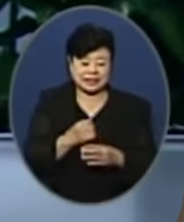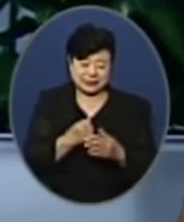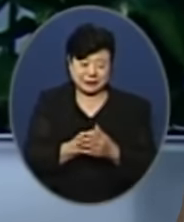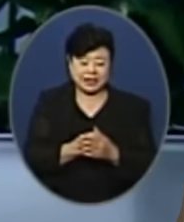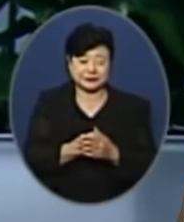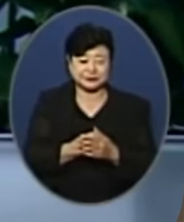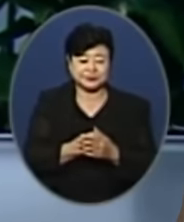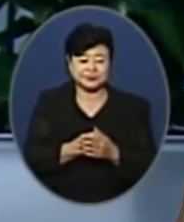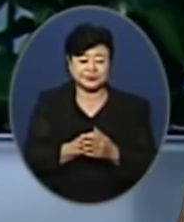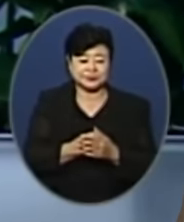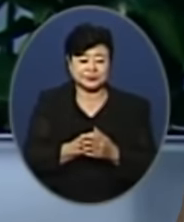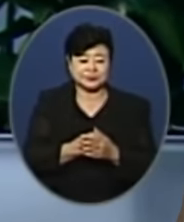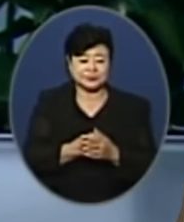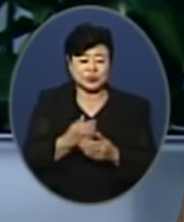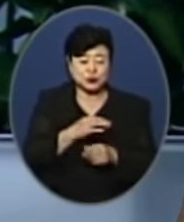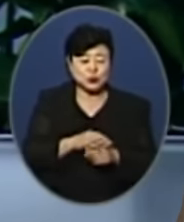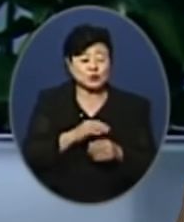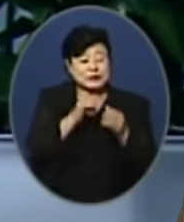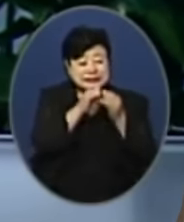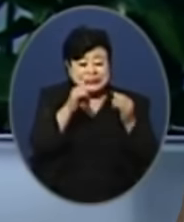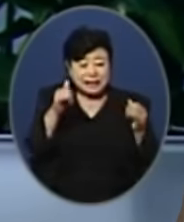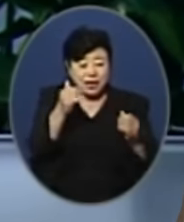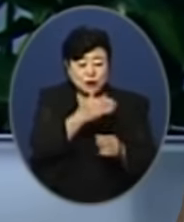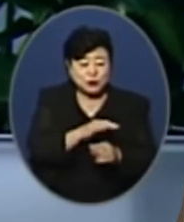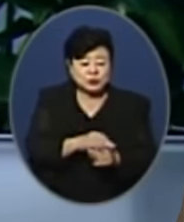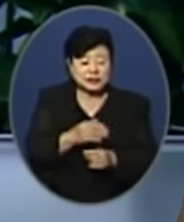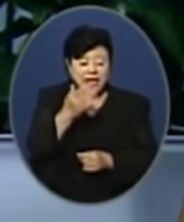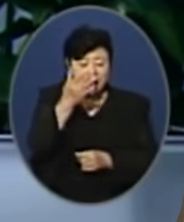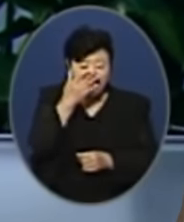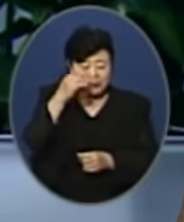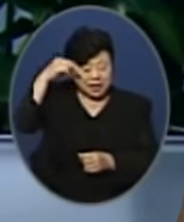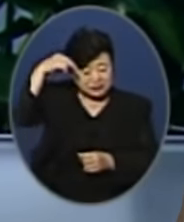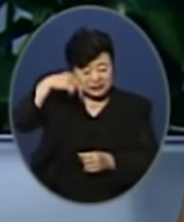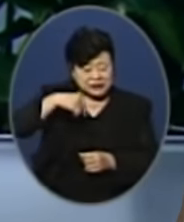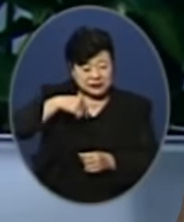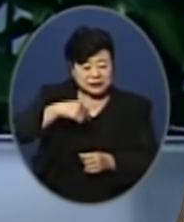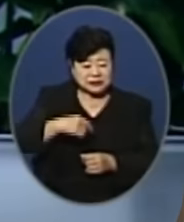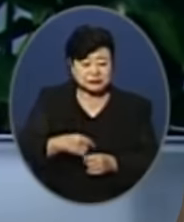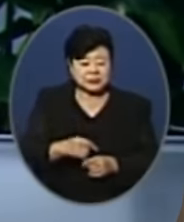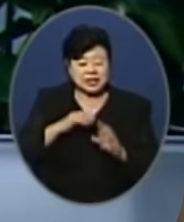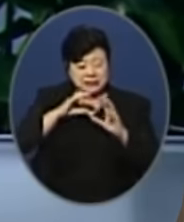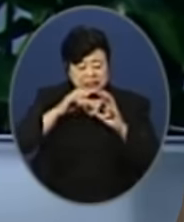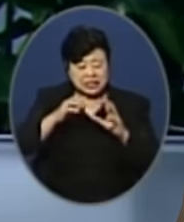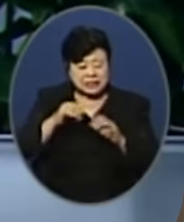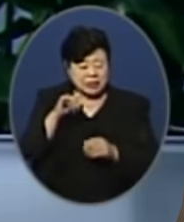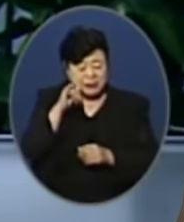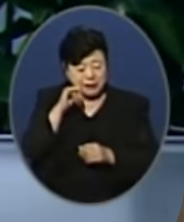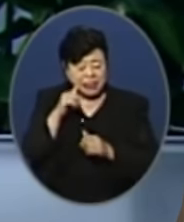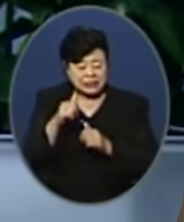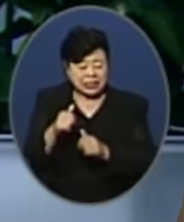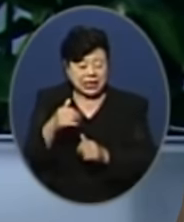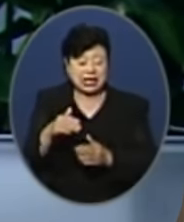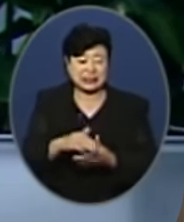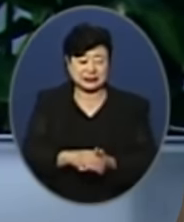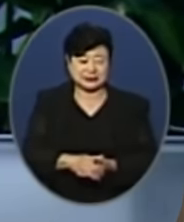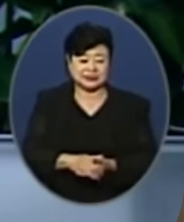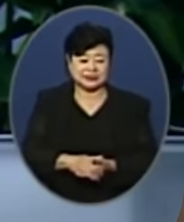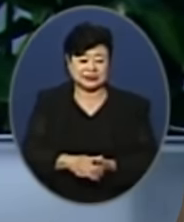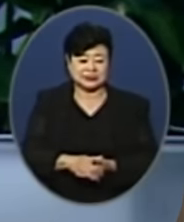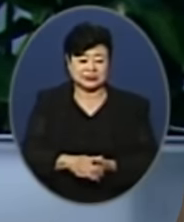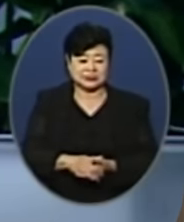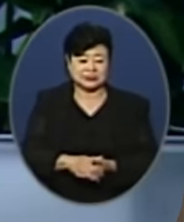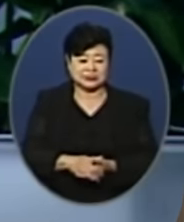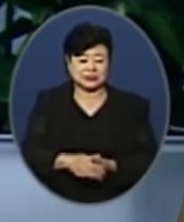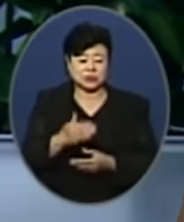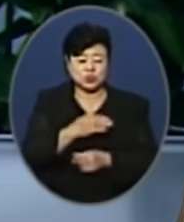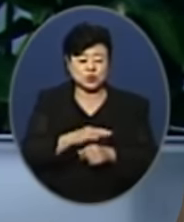그런데 육의 사람은 육신의 감각과 세속과 쾌락을 따라가고, 하기 때문에